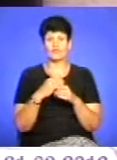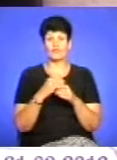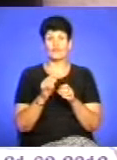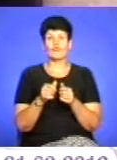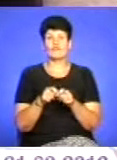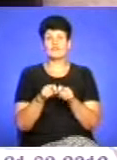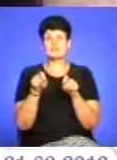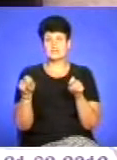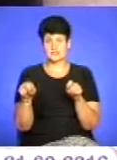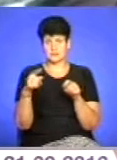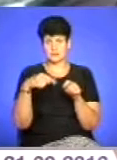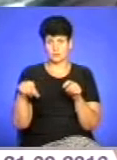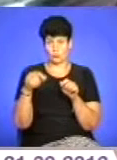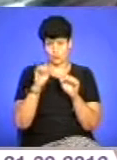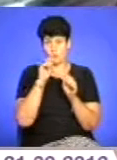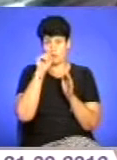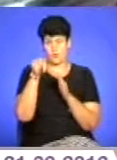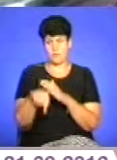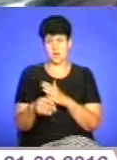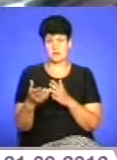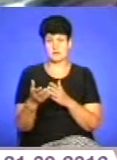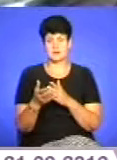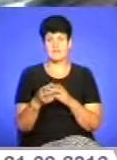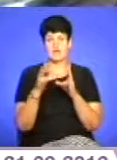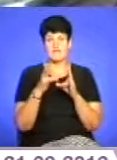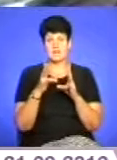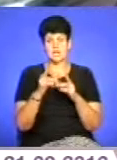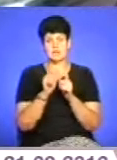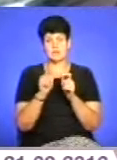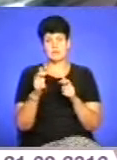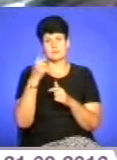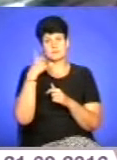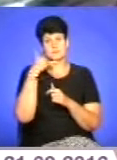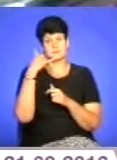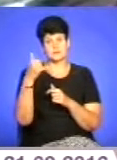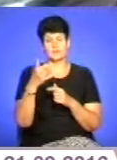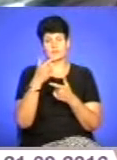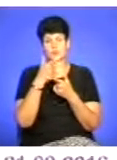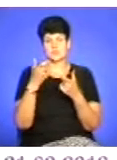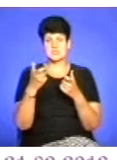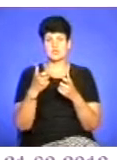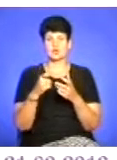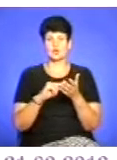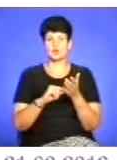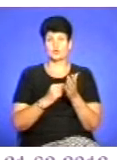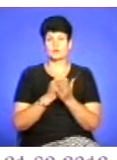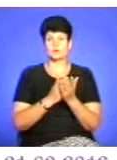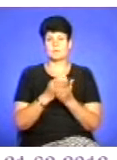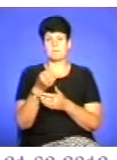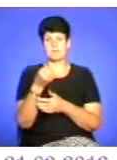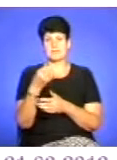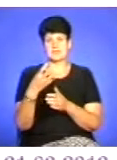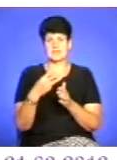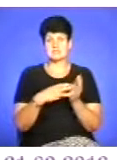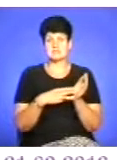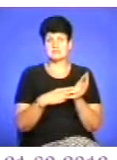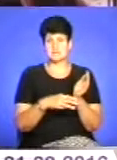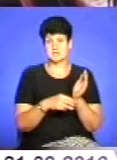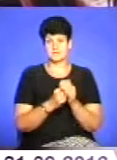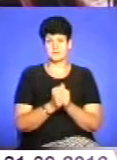може потрапити будь-хто. Про аварійні об'єкти ми повідомили інформаційно-довідкову службу міської ради